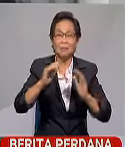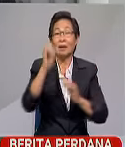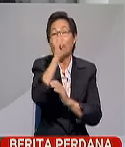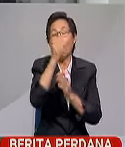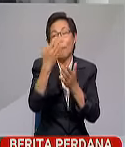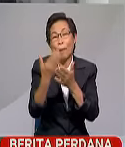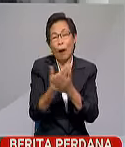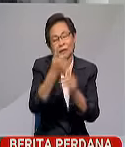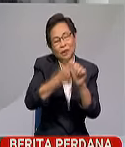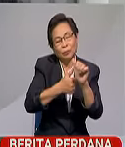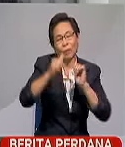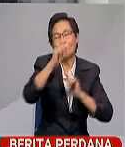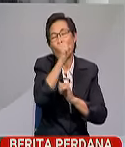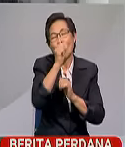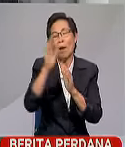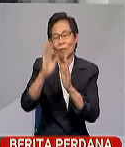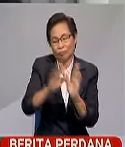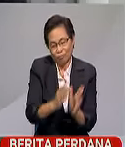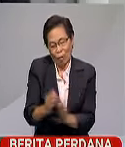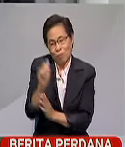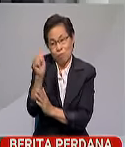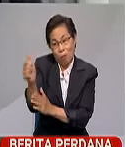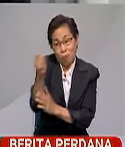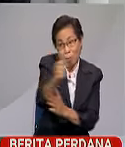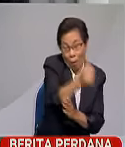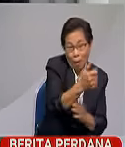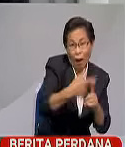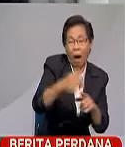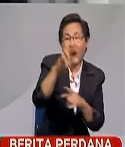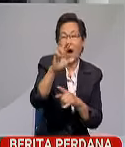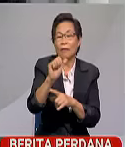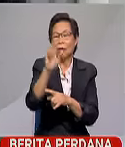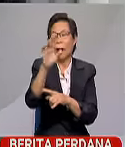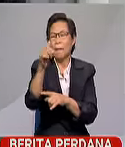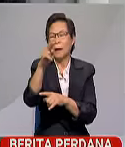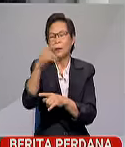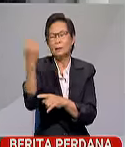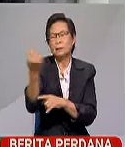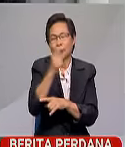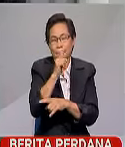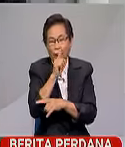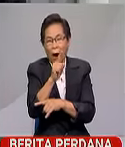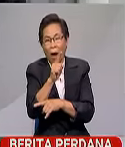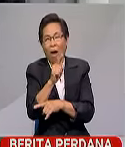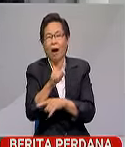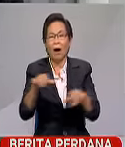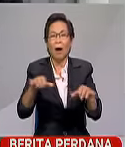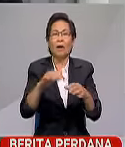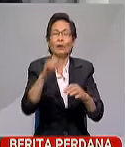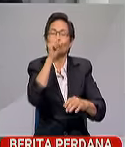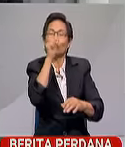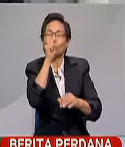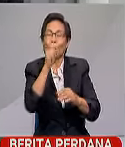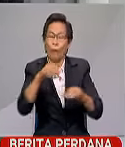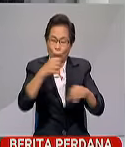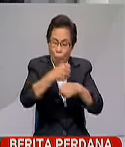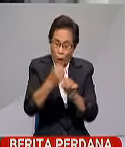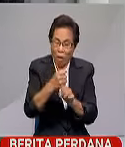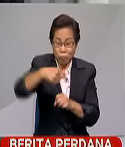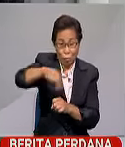setiap artis mempunyai strategi tersendiri. Begitu juga Rabbani yang sentiasa memastikan karya yang dihasilkan berkualiti